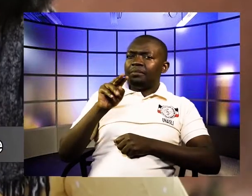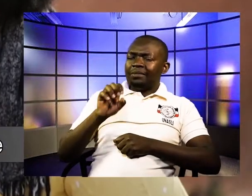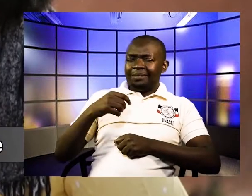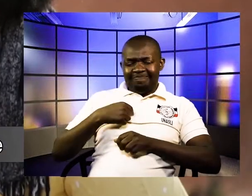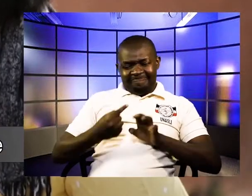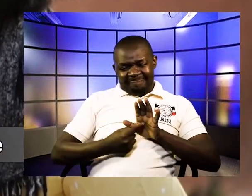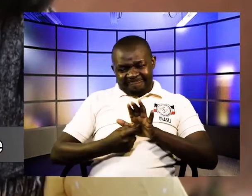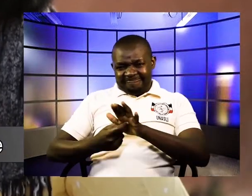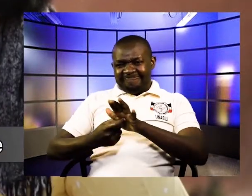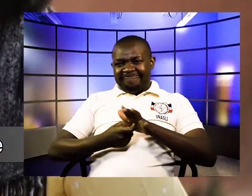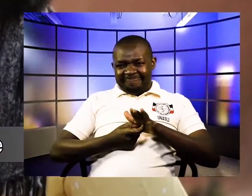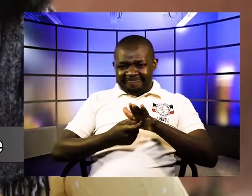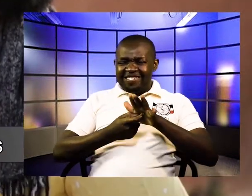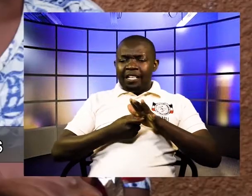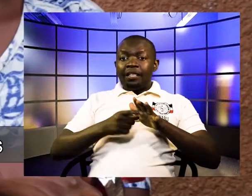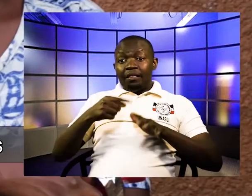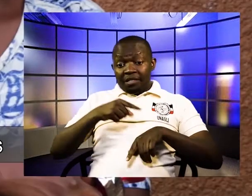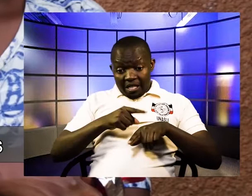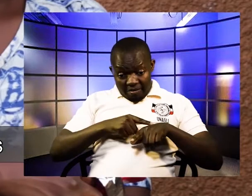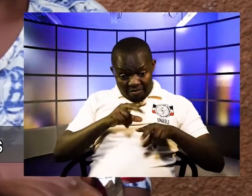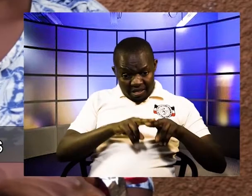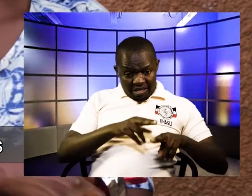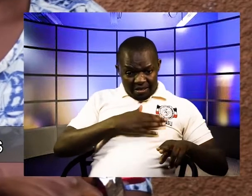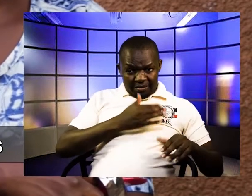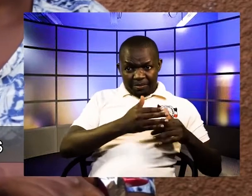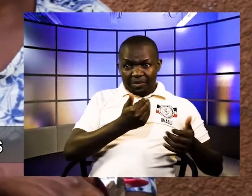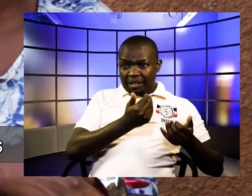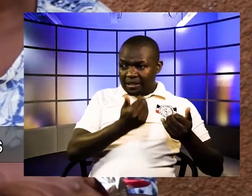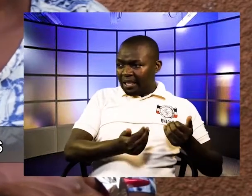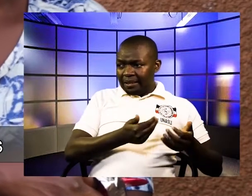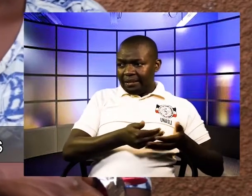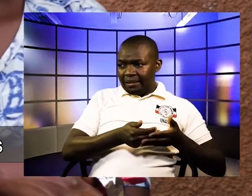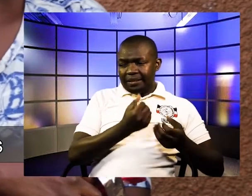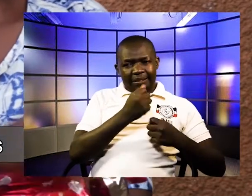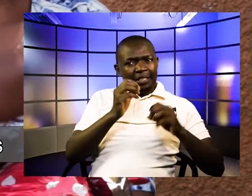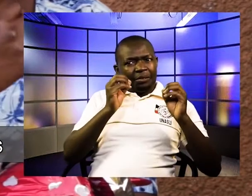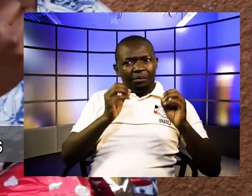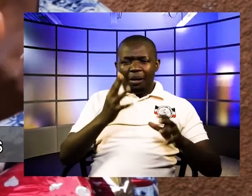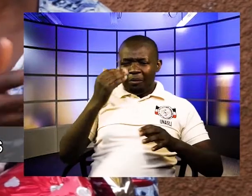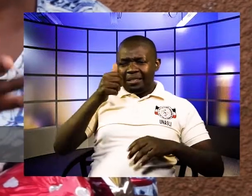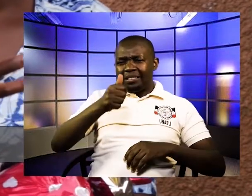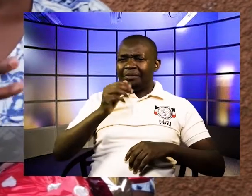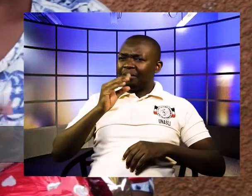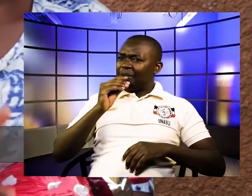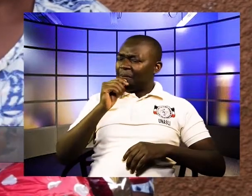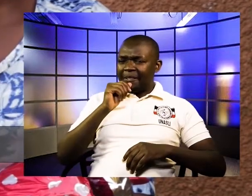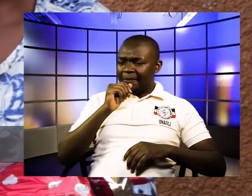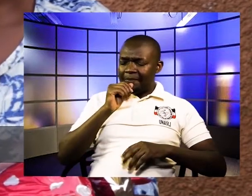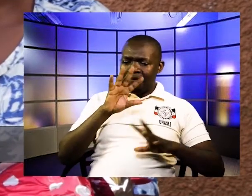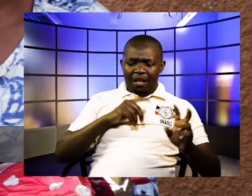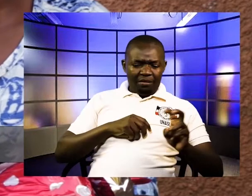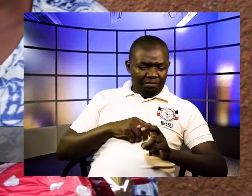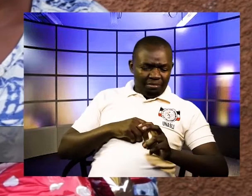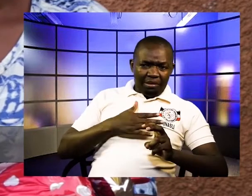omwana wange lucky. Mpulira nga tali safe. Omwana wange tali safe yadde. Ebigambo byafulumya, entula